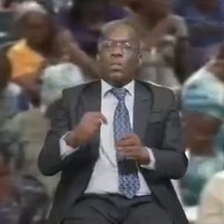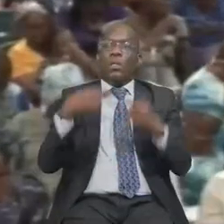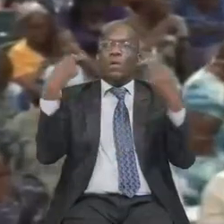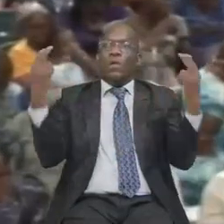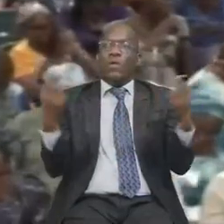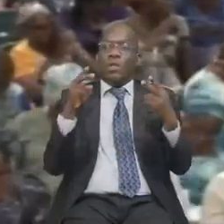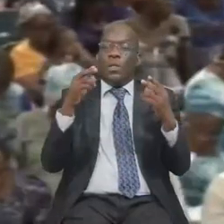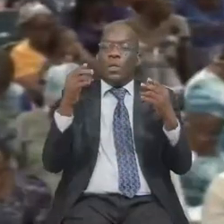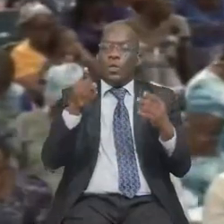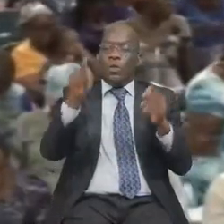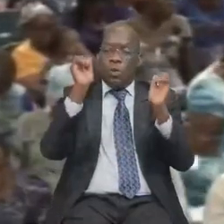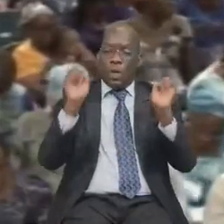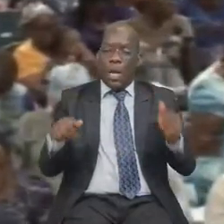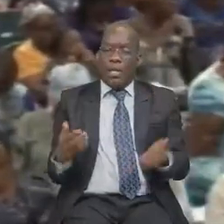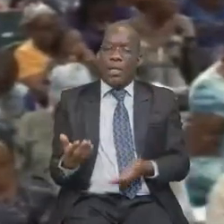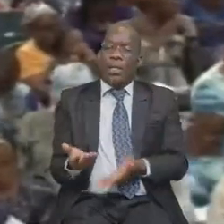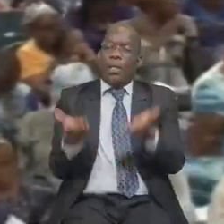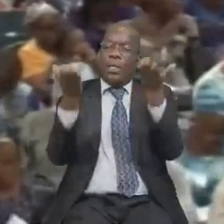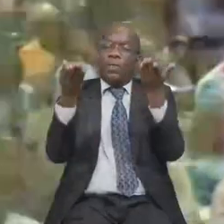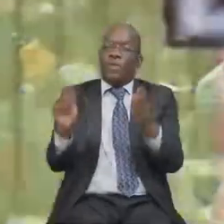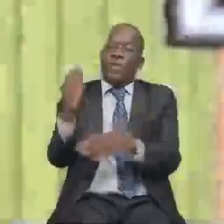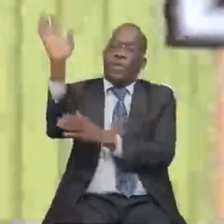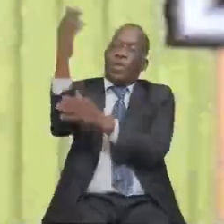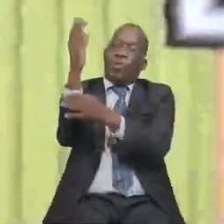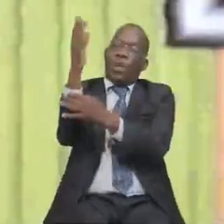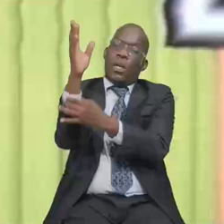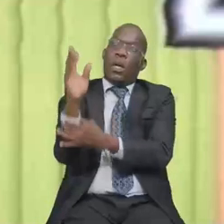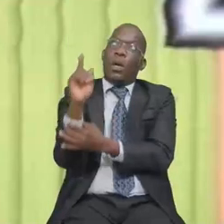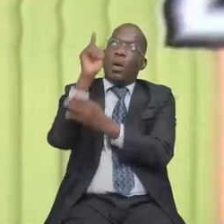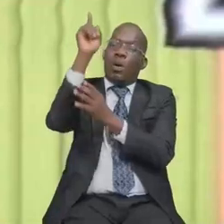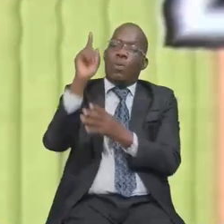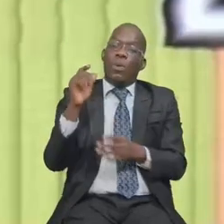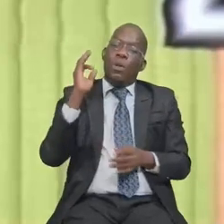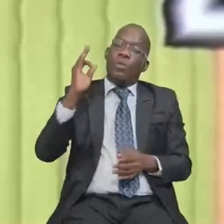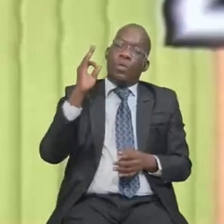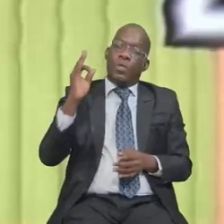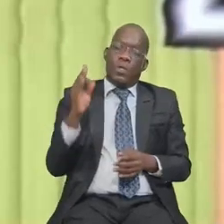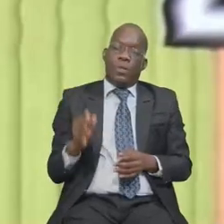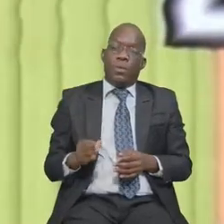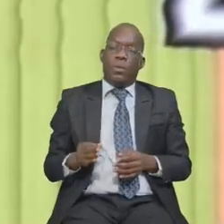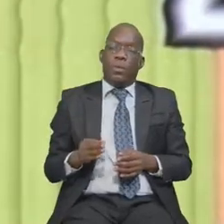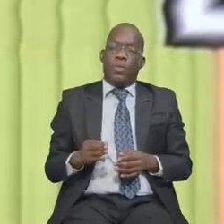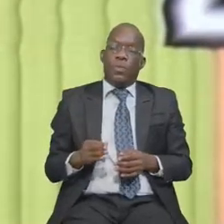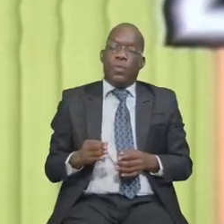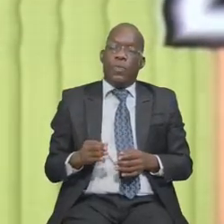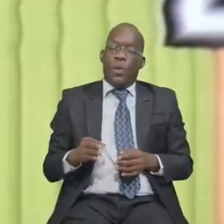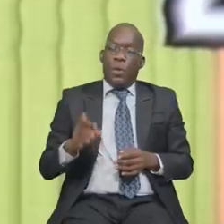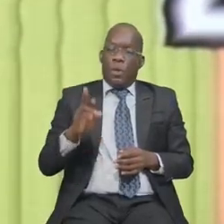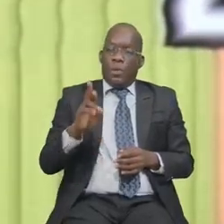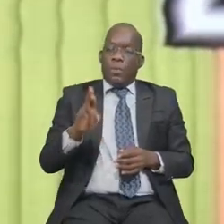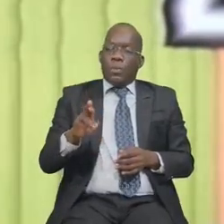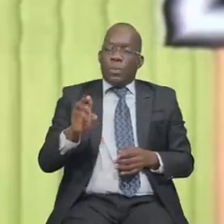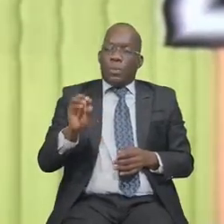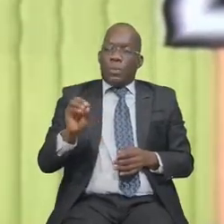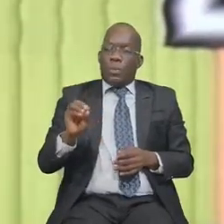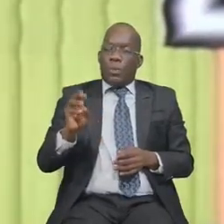bannière. Élève cette bannière. Prêche en Romains au chapitre 1. Et tu